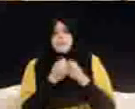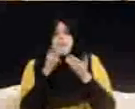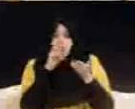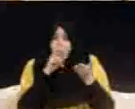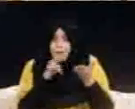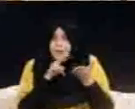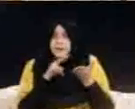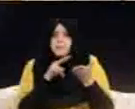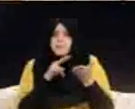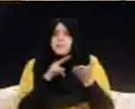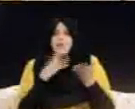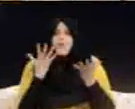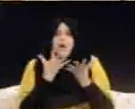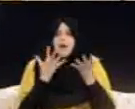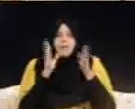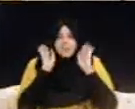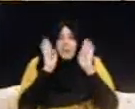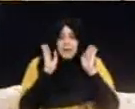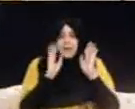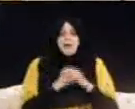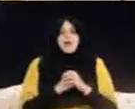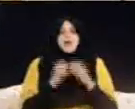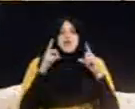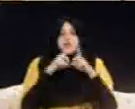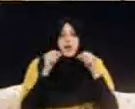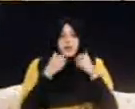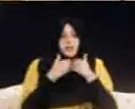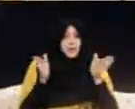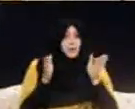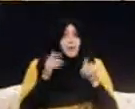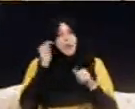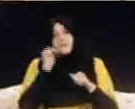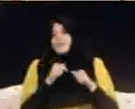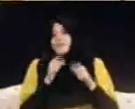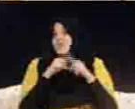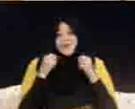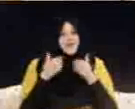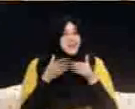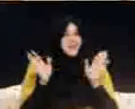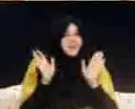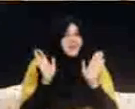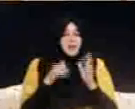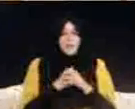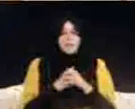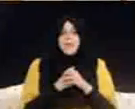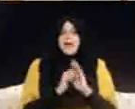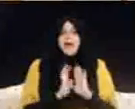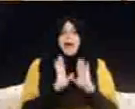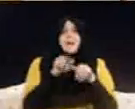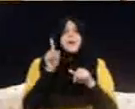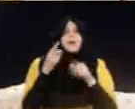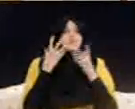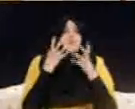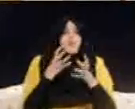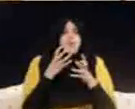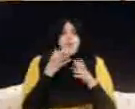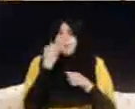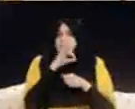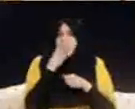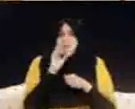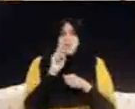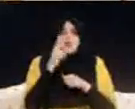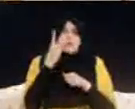بعد سورة الفاتحة، لا صلاة لمن لم يقرأ بفاتحة الكتاب، ثم اقرأي ما تيسر من